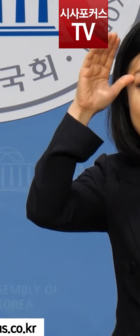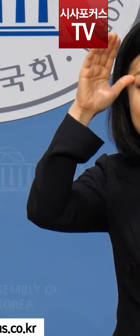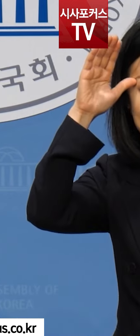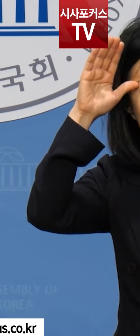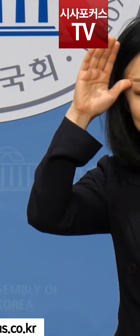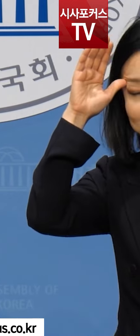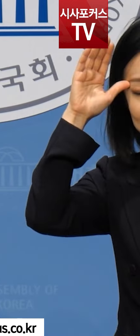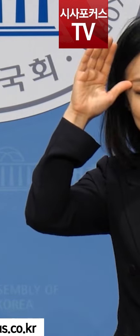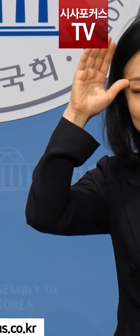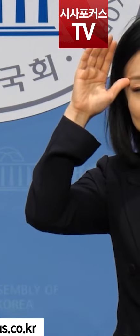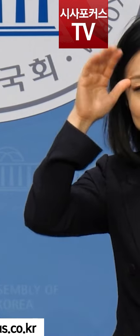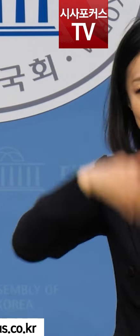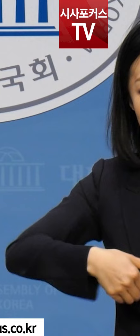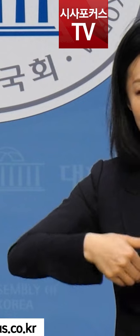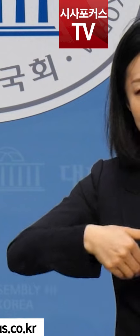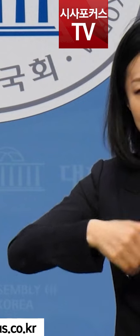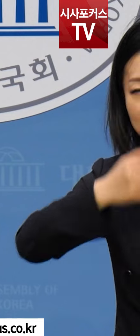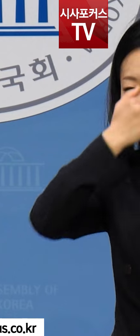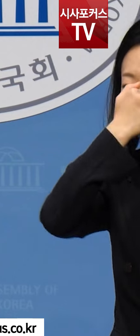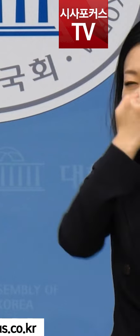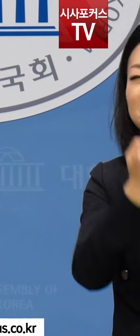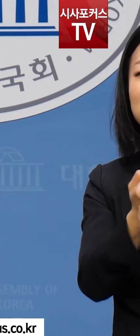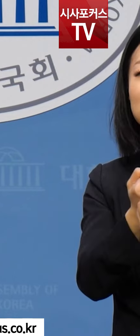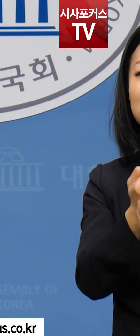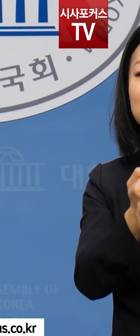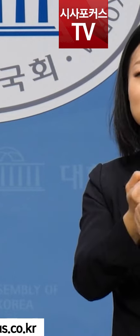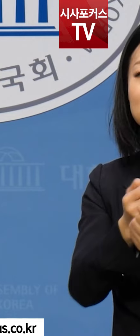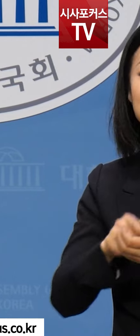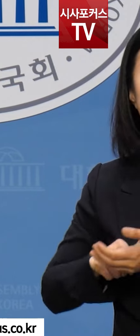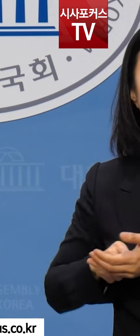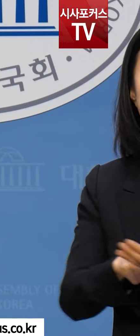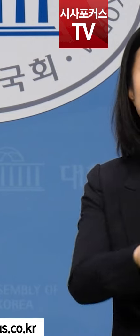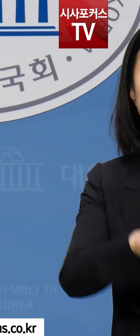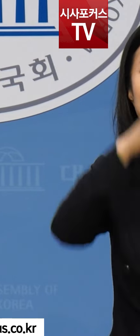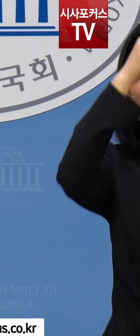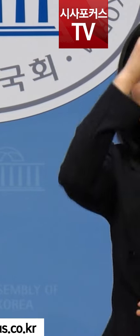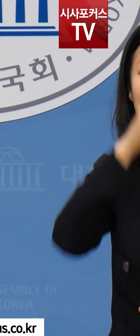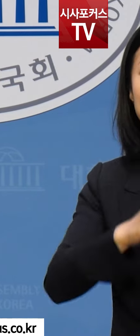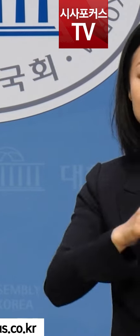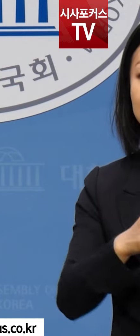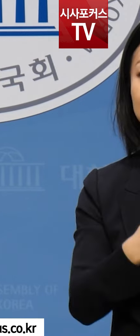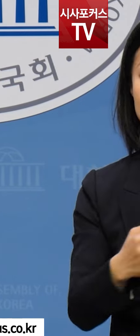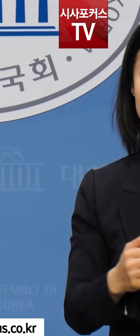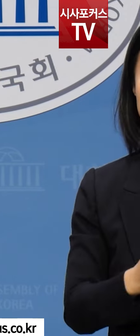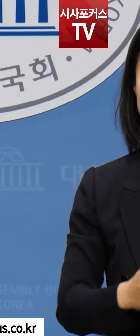역시나 마이동풍 정권임을 확인시켜주는 담화였습니다.